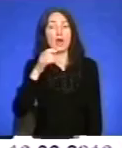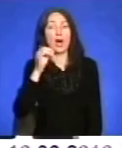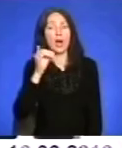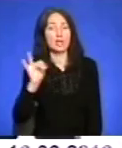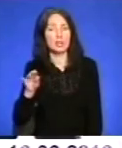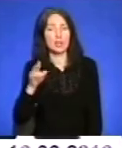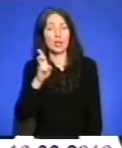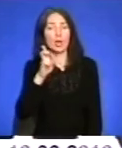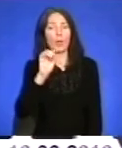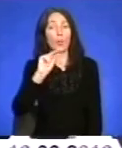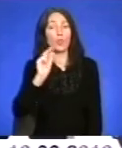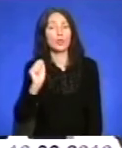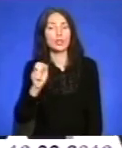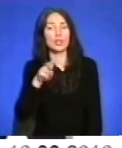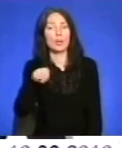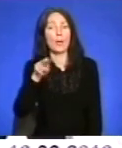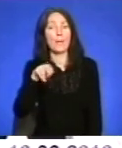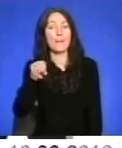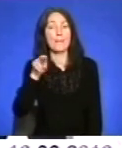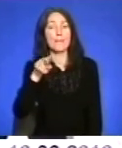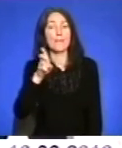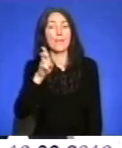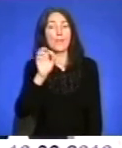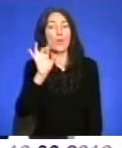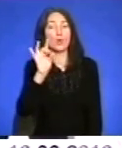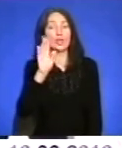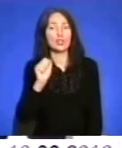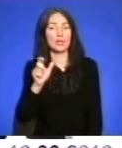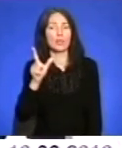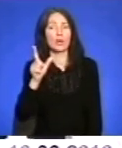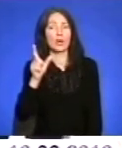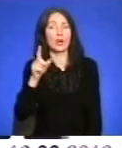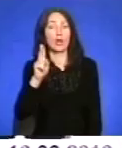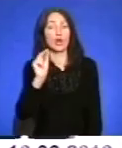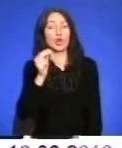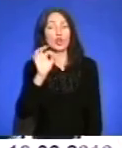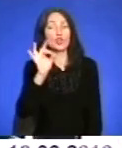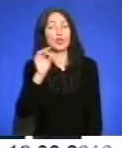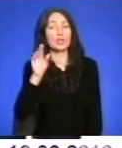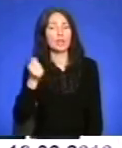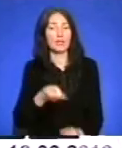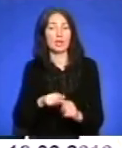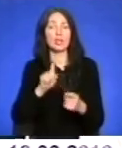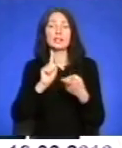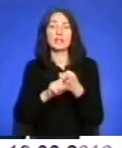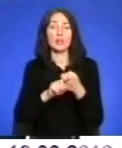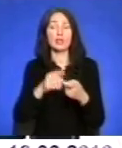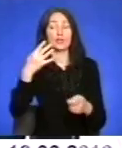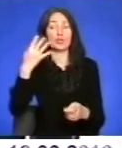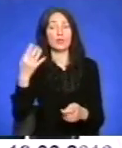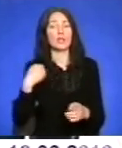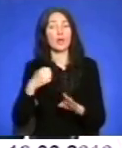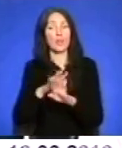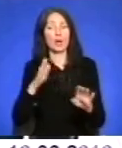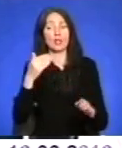Збаразький, Борщівський і Чортківський, які закріплені за 44-ю бригадою. От і вони відповідно